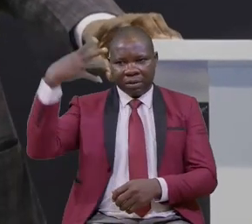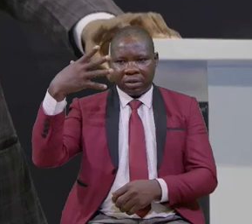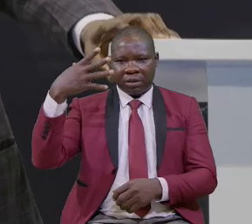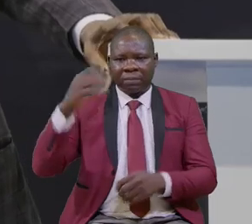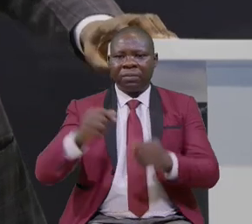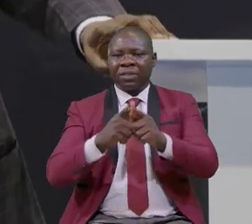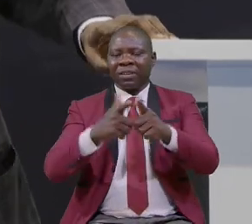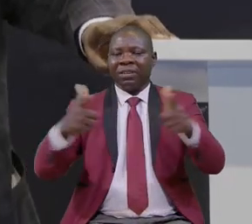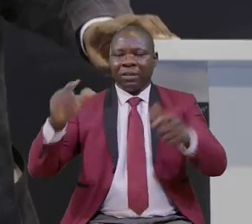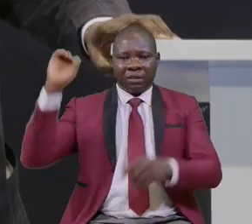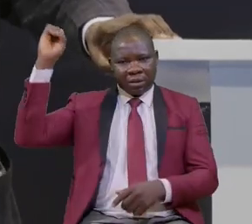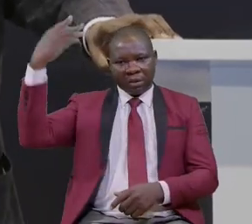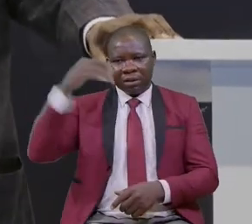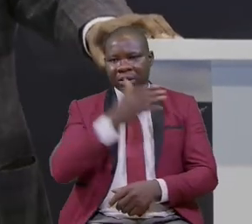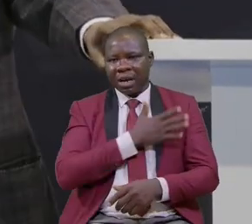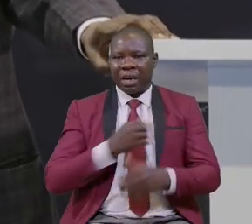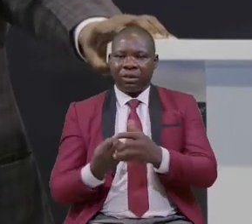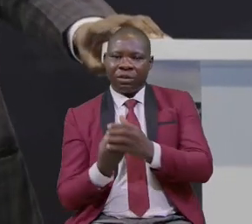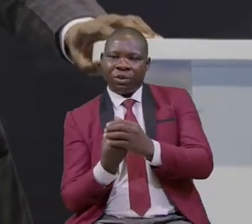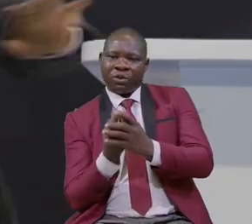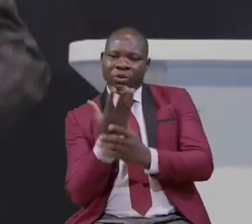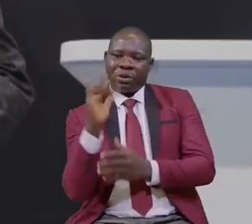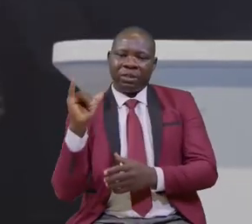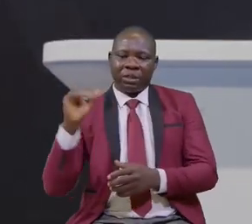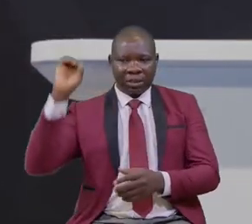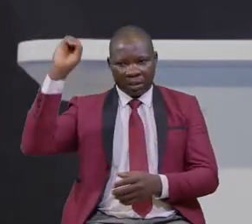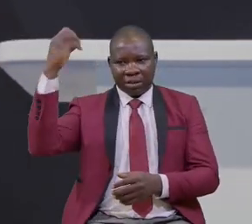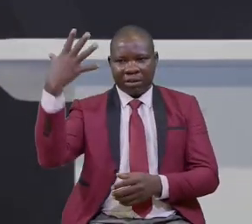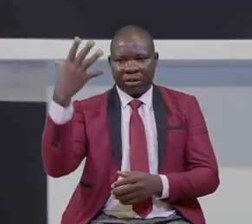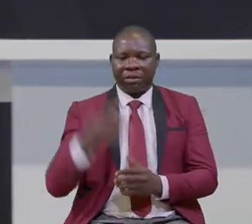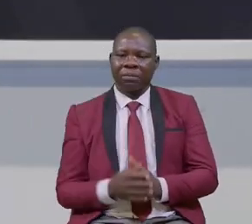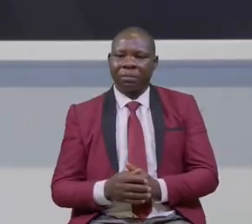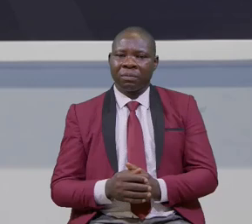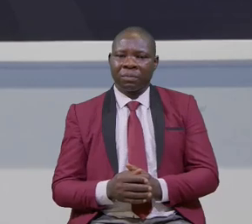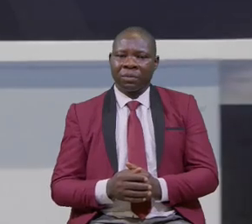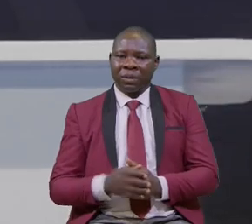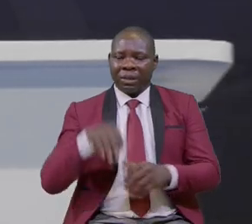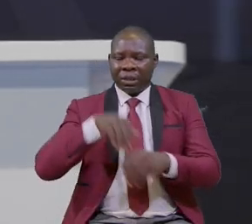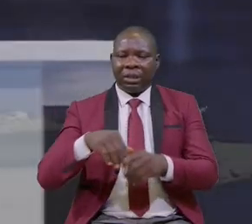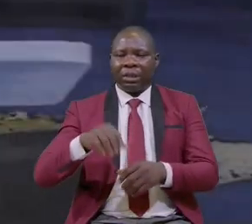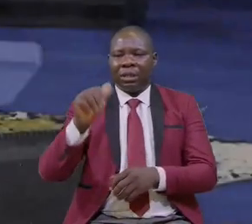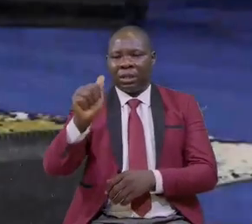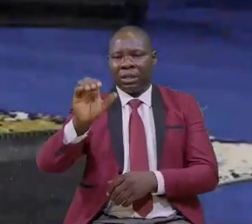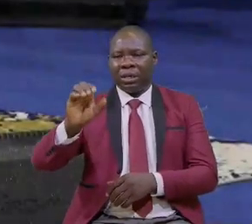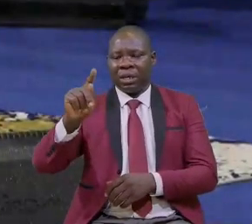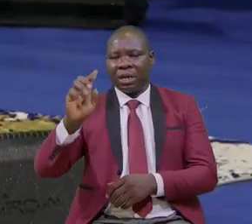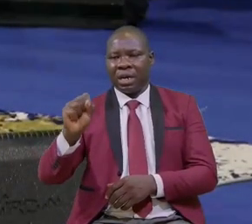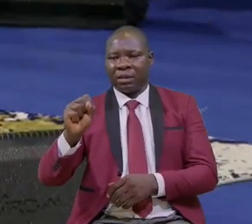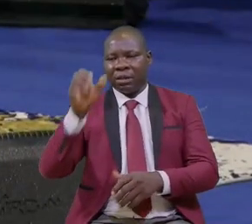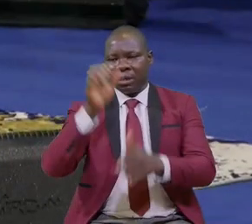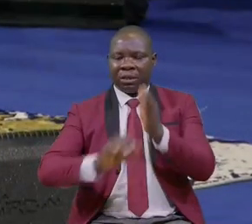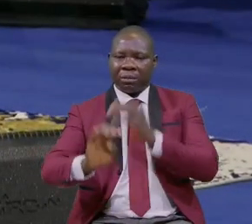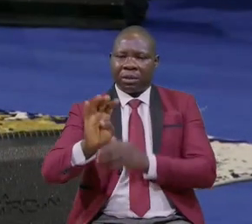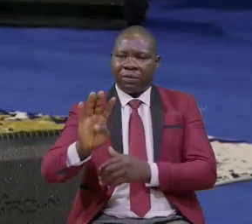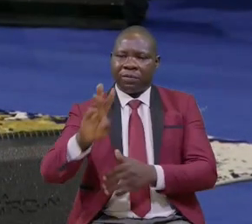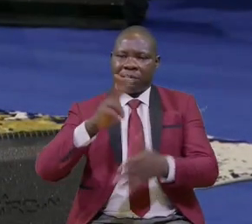La grande grâce et de la grâce croissante. Voyons Actes des Apôtres chapitre 4. Je vous lis le